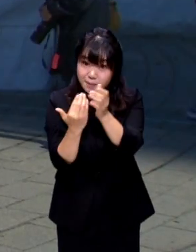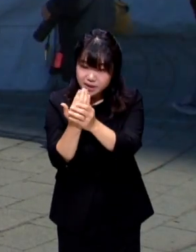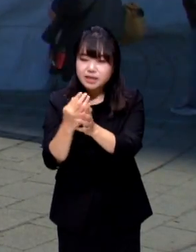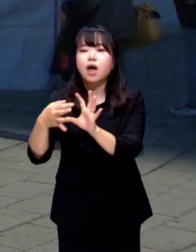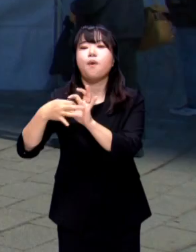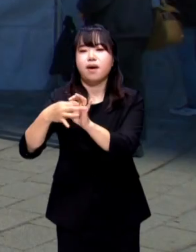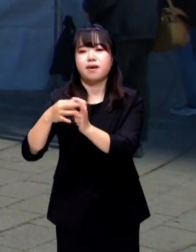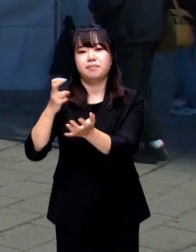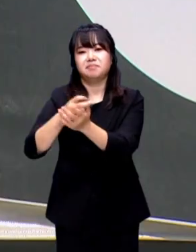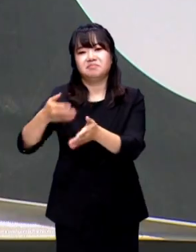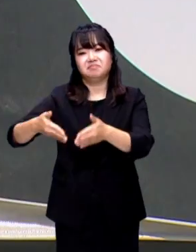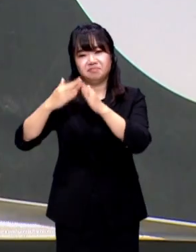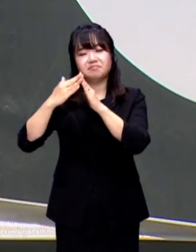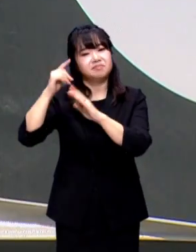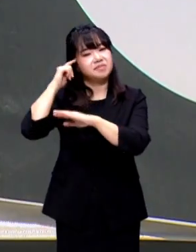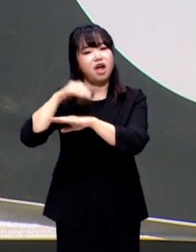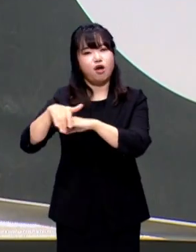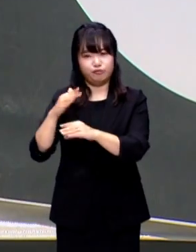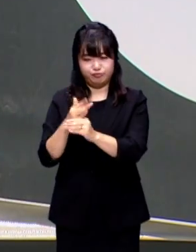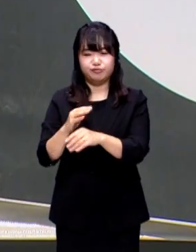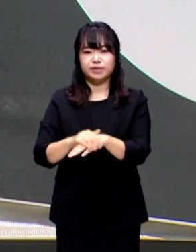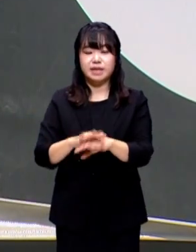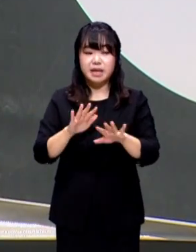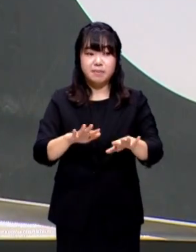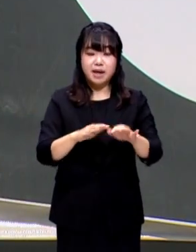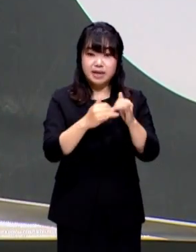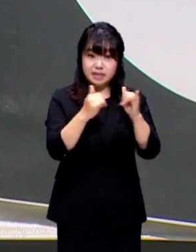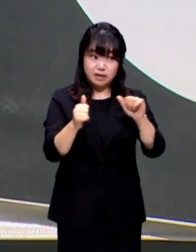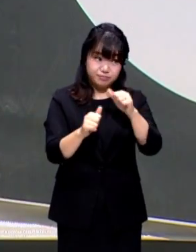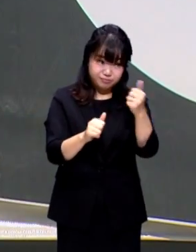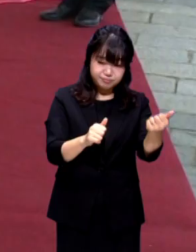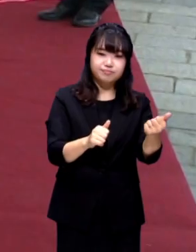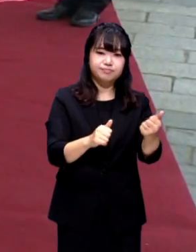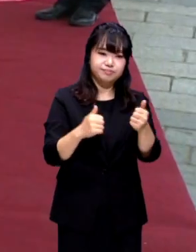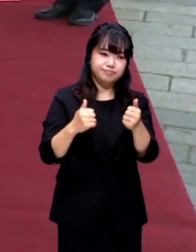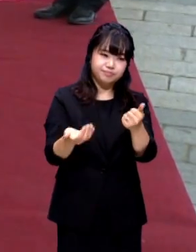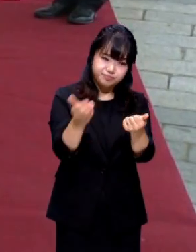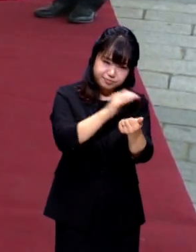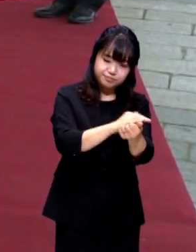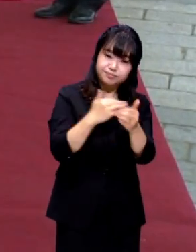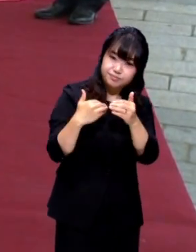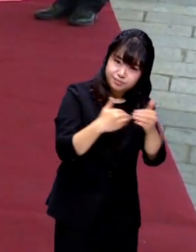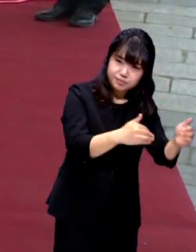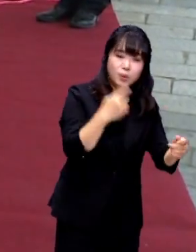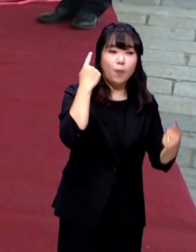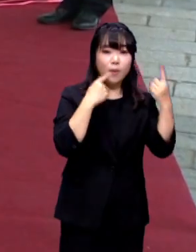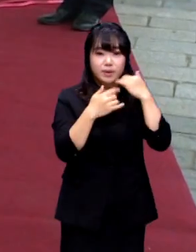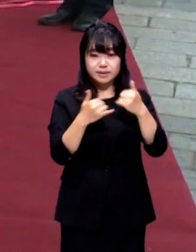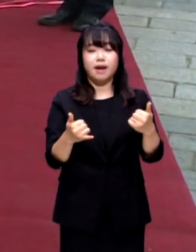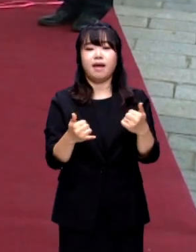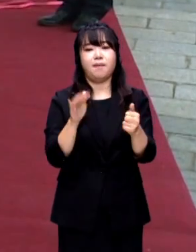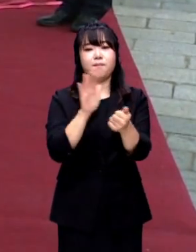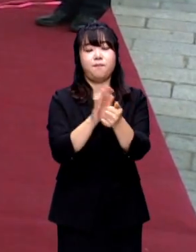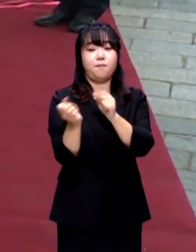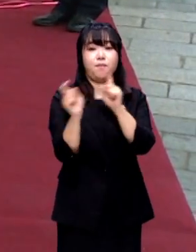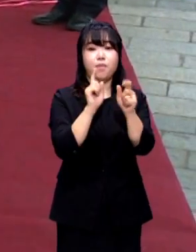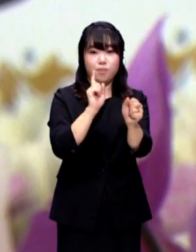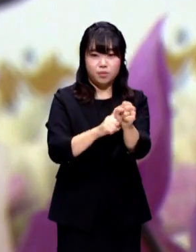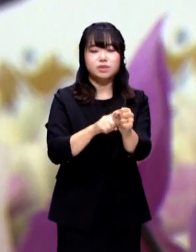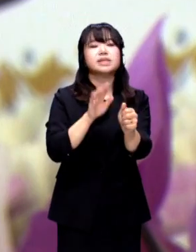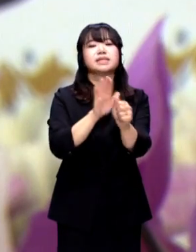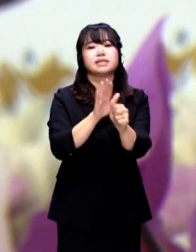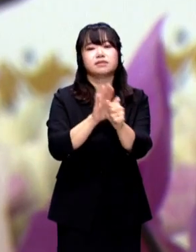인천시의회는 이번 이태원 참사와 관련해 사망자 장례 절차 지원과 부상자 회복에 필요한 신속한 지원도